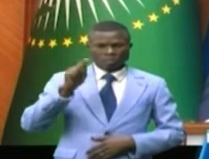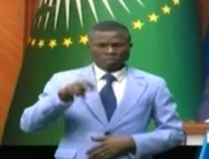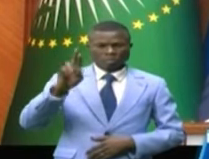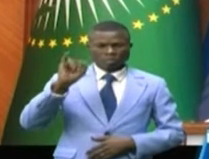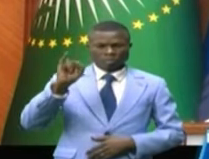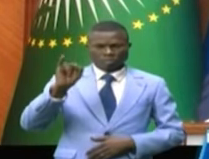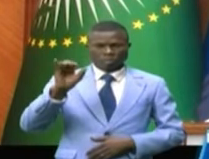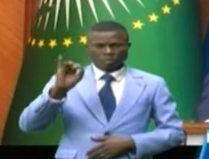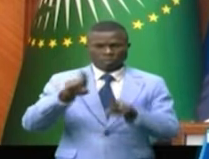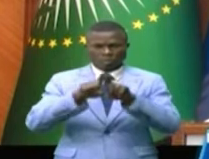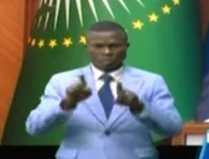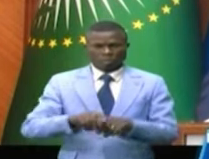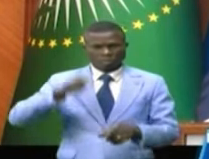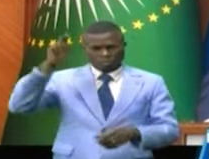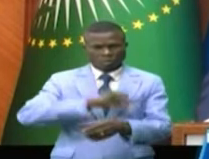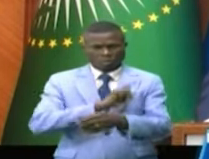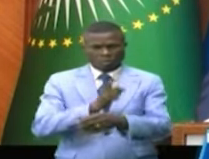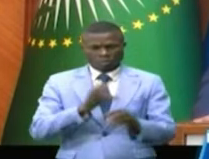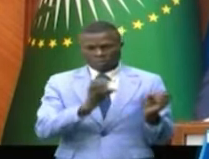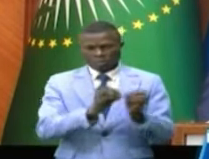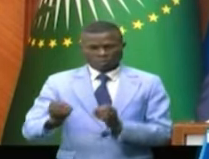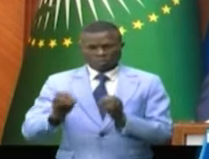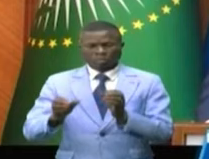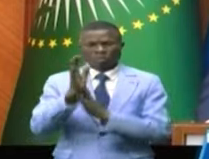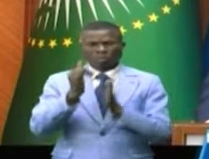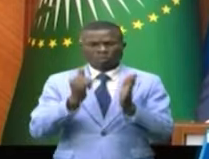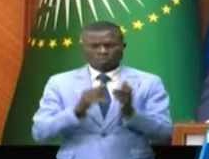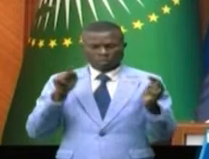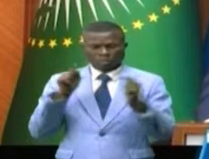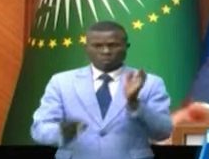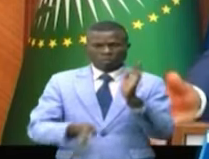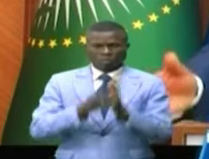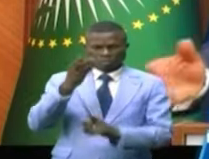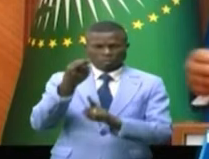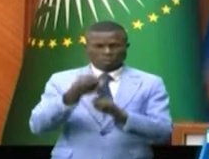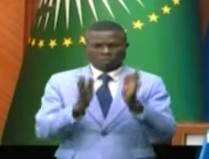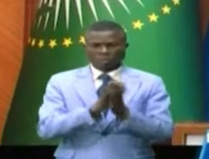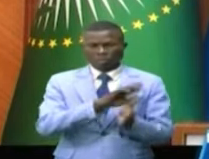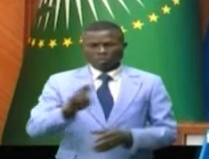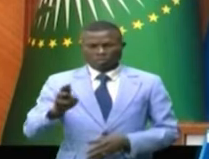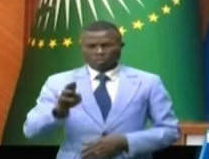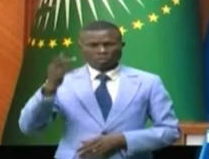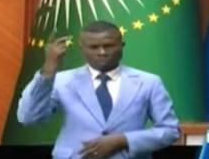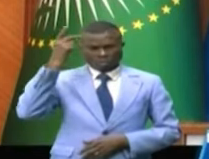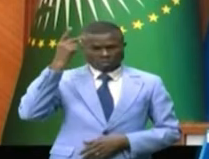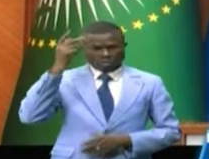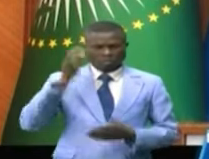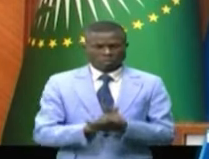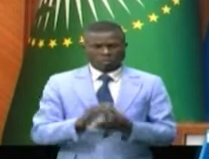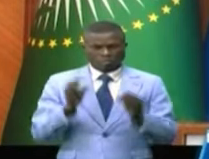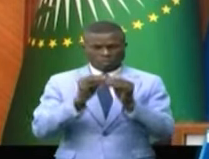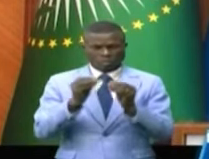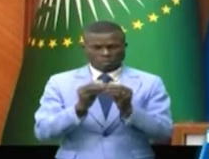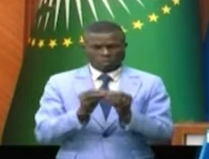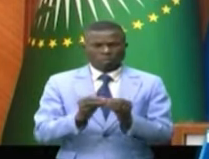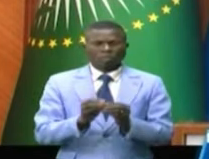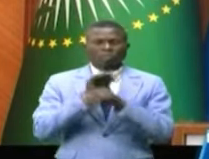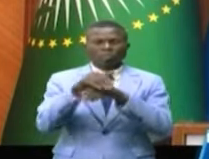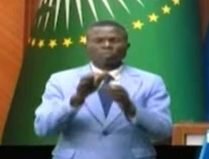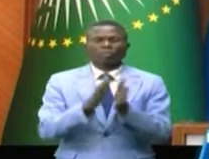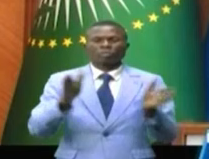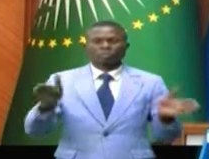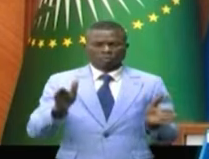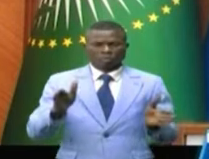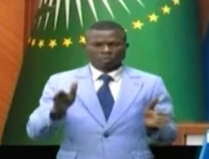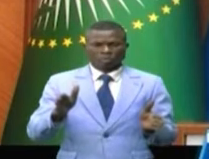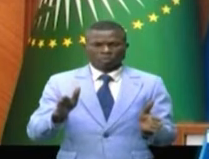du 14 au 16 août 2023 à Kinshasa. Cette table ronde que j'ai voulu inclusive a connu,